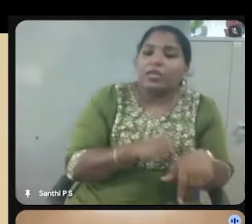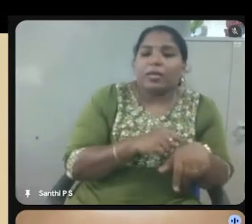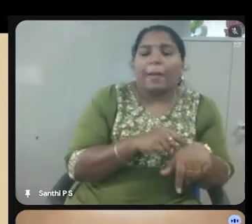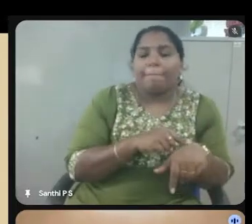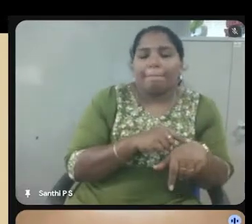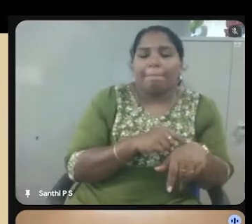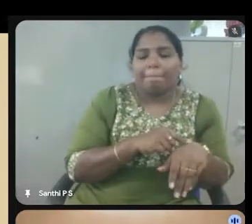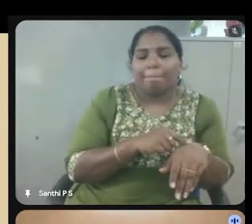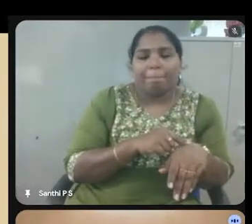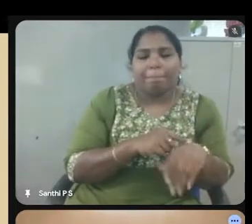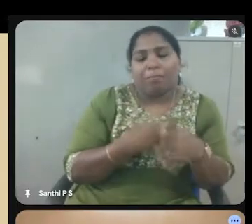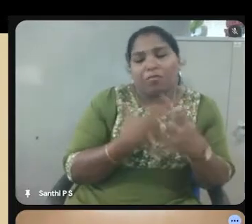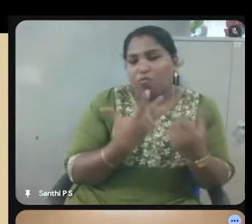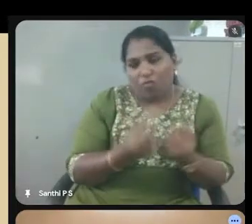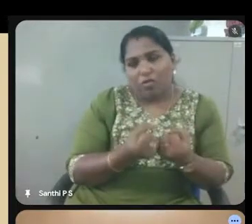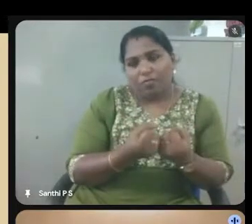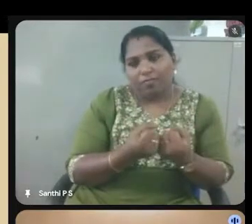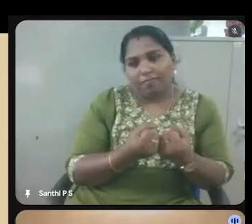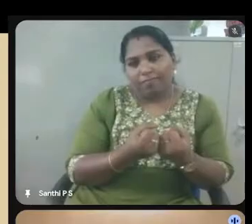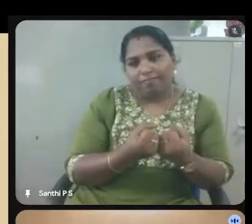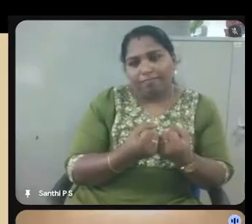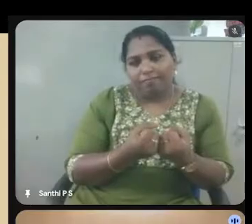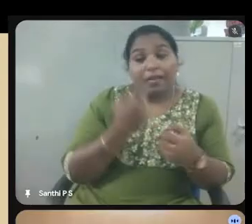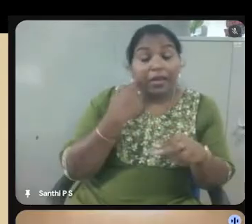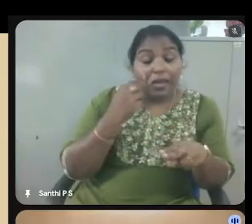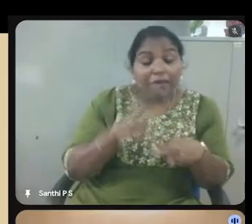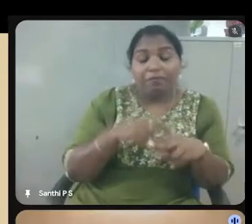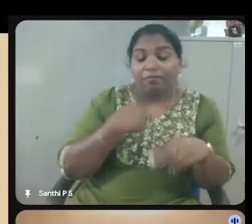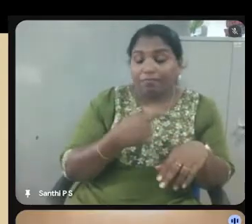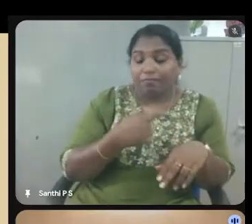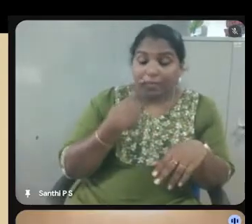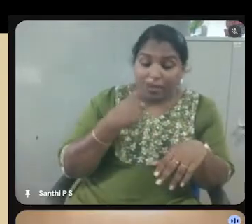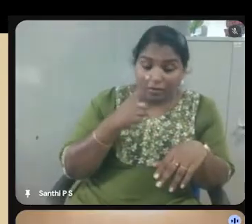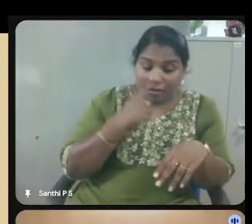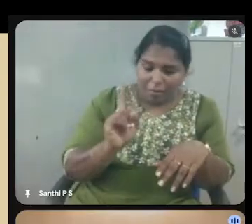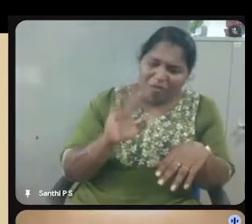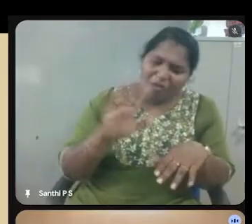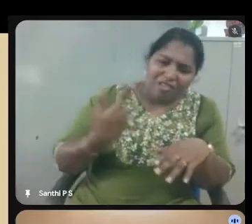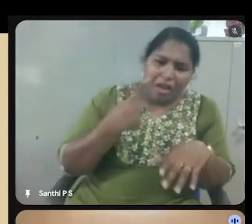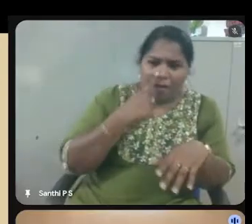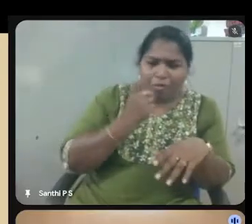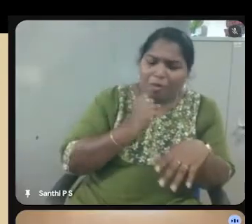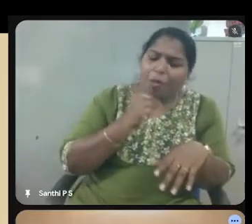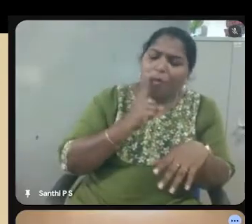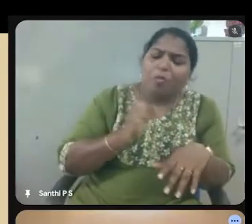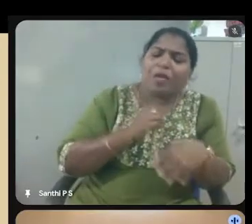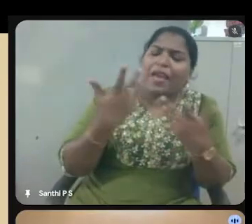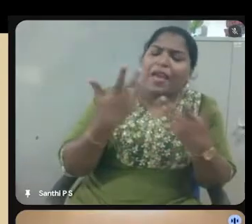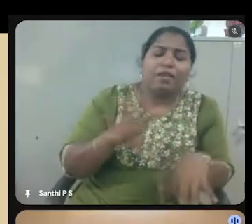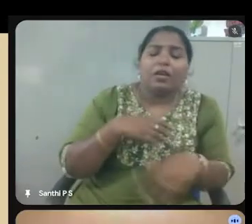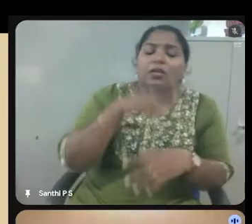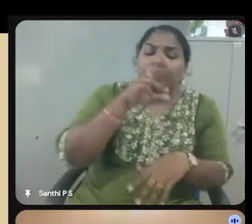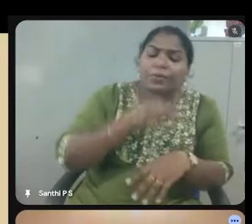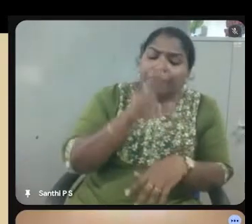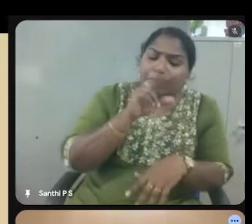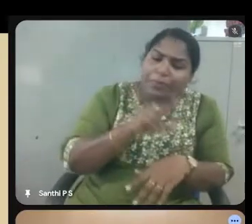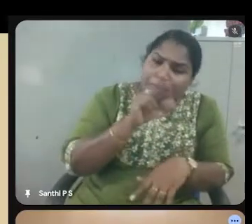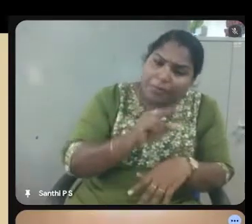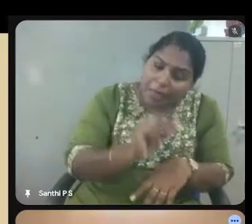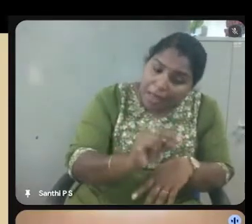സമയം അതായത് ക്വാളിറ്റിയും എത്രത്തോളം സംസാരിക്കുന്നു, എത്രത്തോളം നല്ല രീതിയിൽ കുട്ടികളായിട്ട് ഇടപഴകുന്നു എന്ന ക്വാളിറ്റിയും